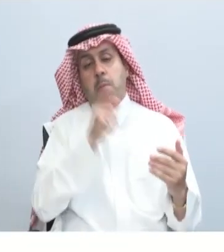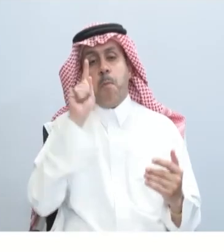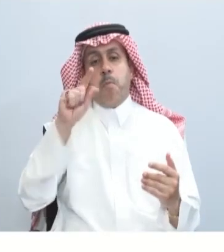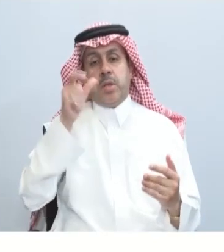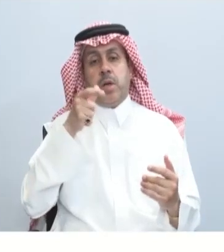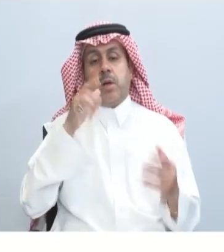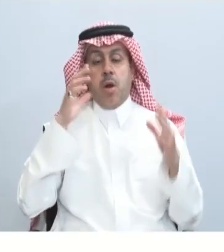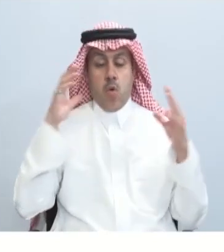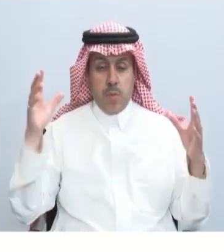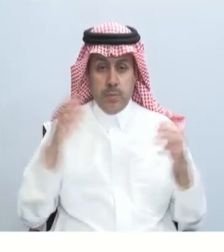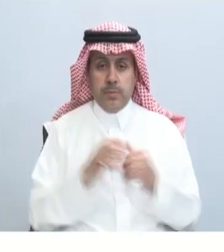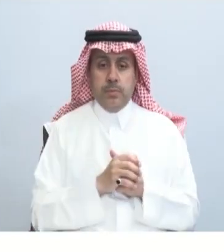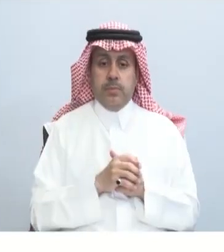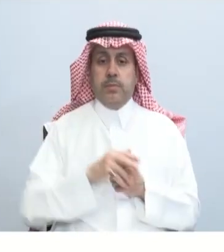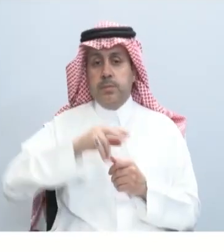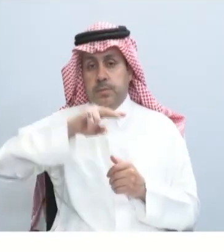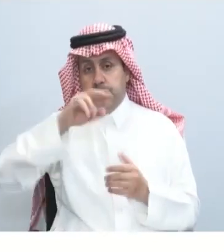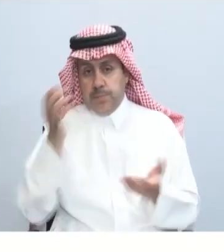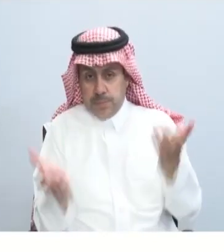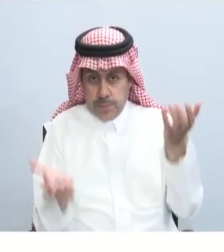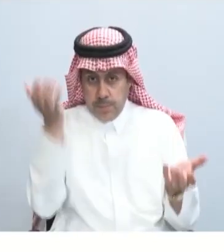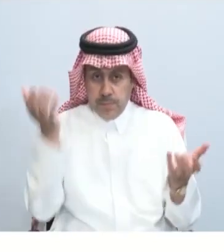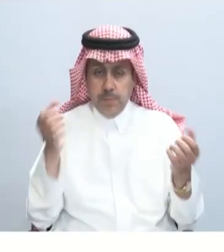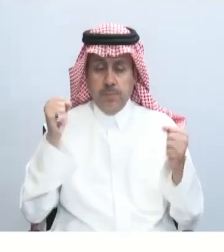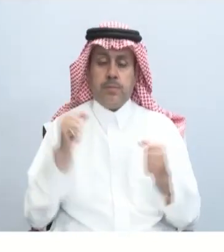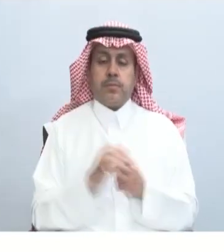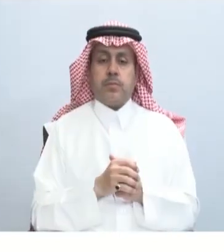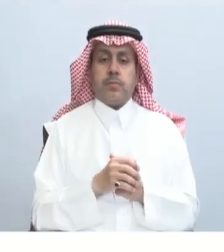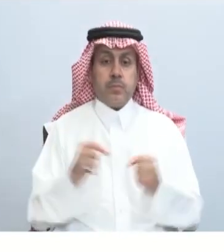من تحول في موازين القوى لصالح